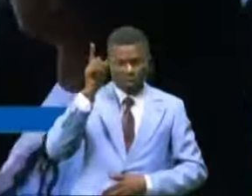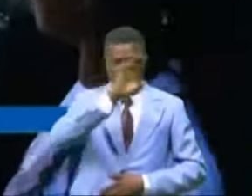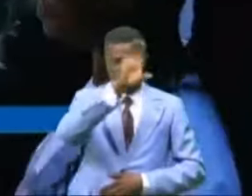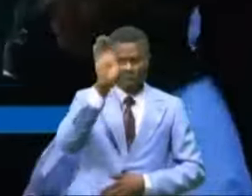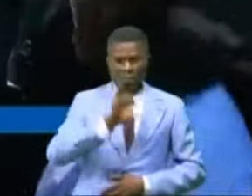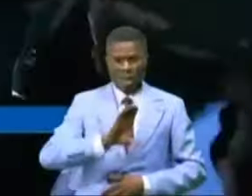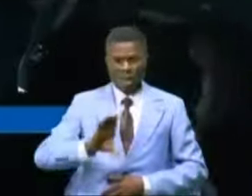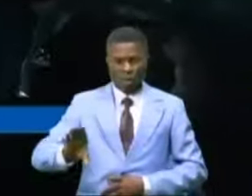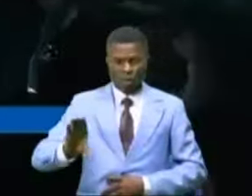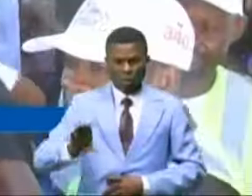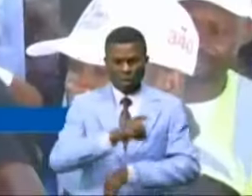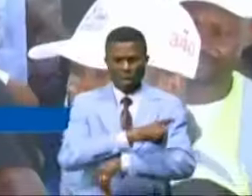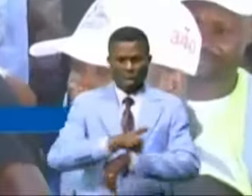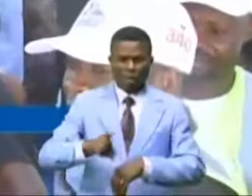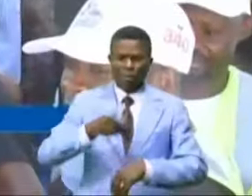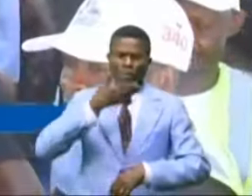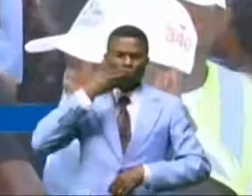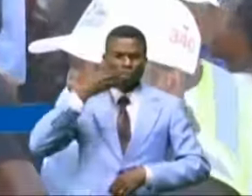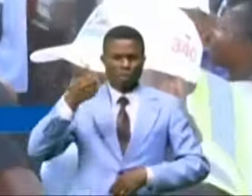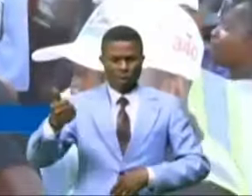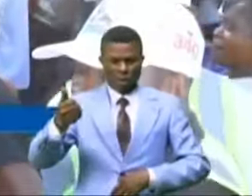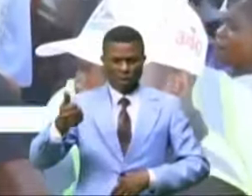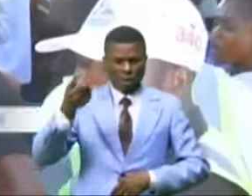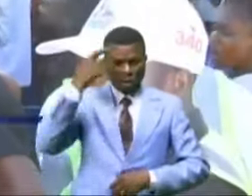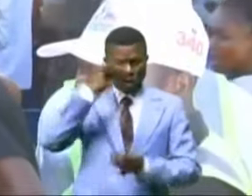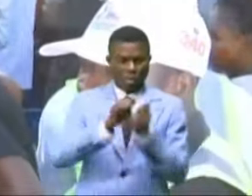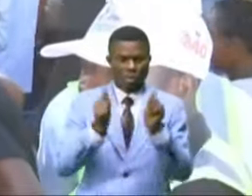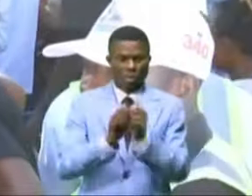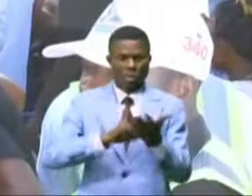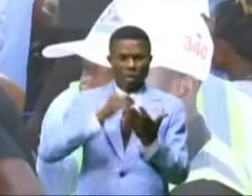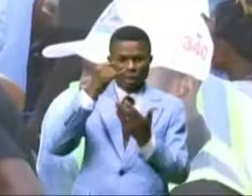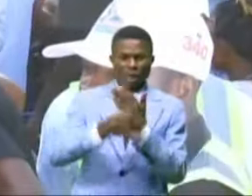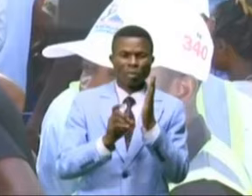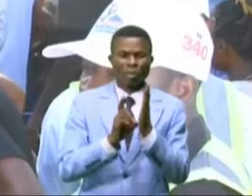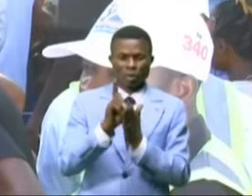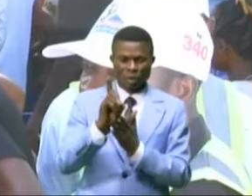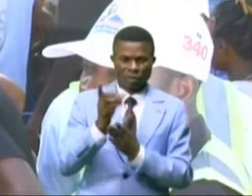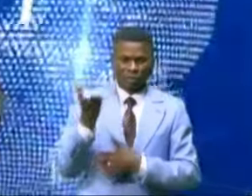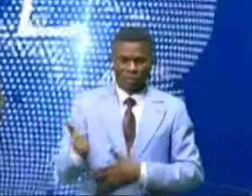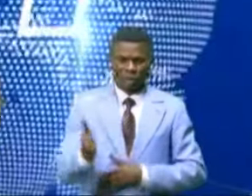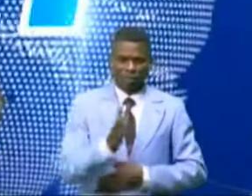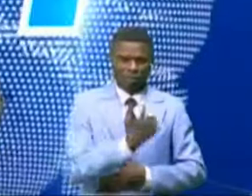entités administratives modèles en termes de projets de développement.